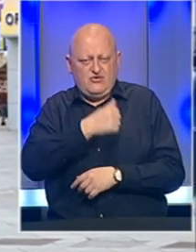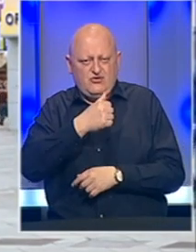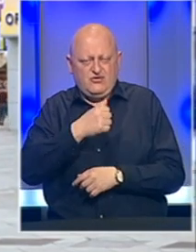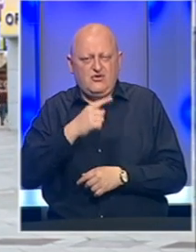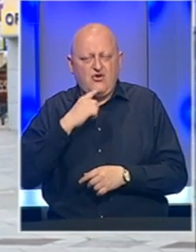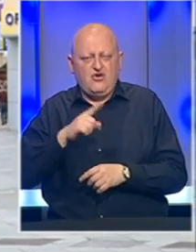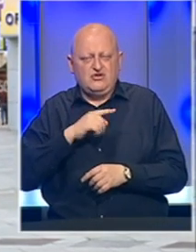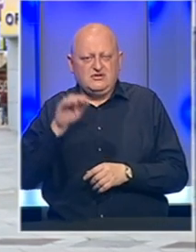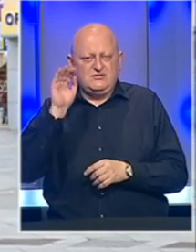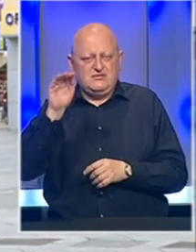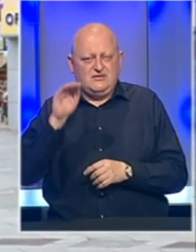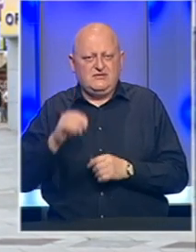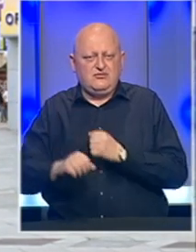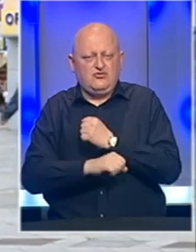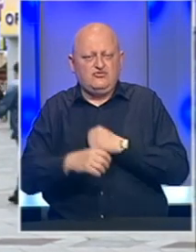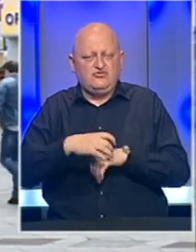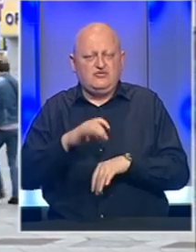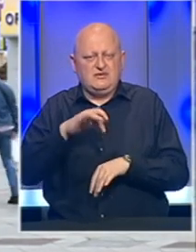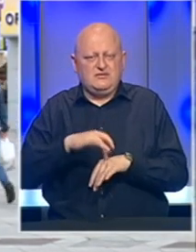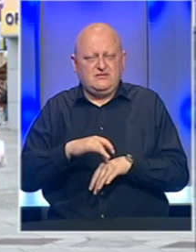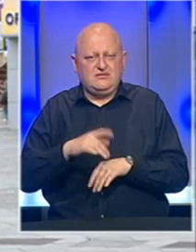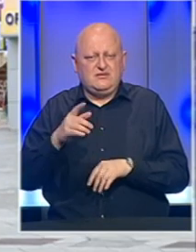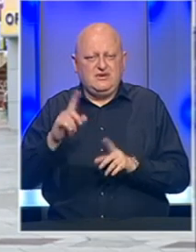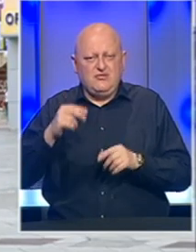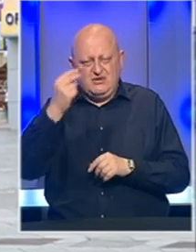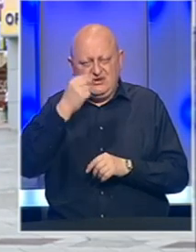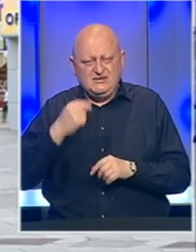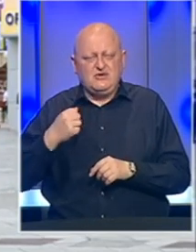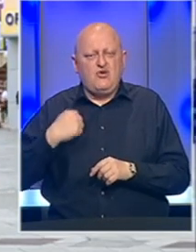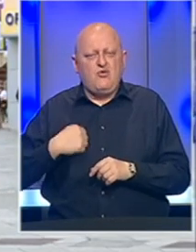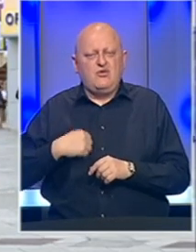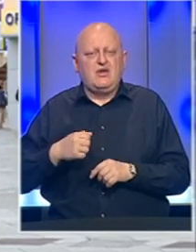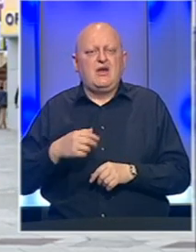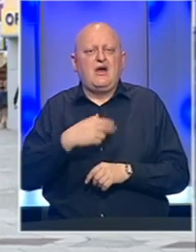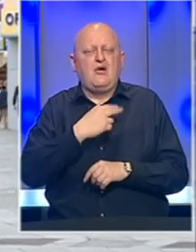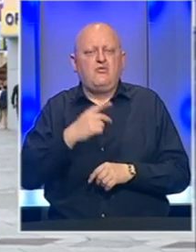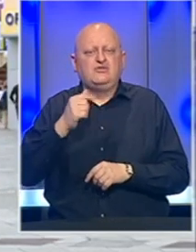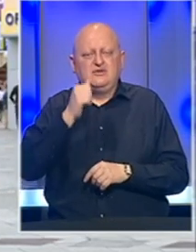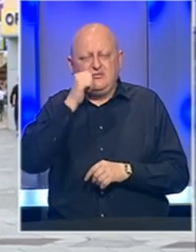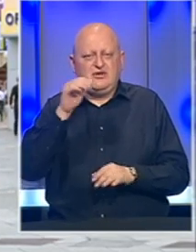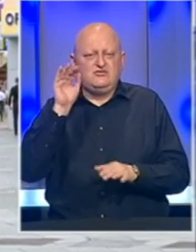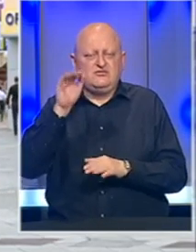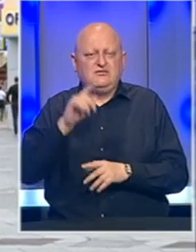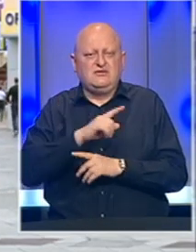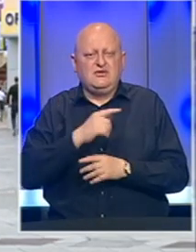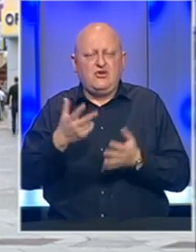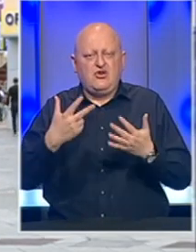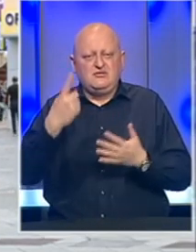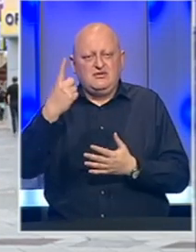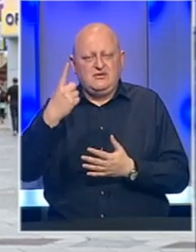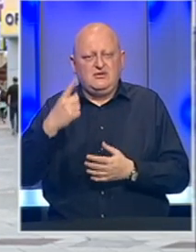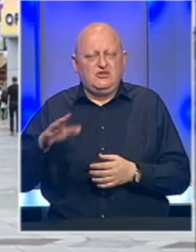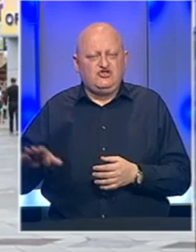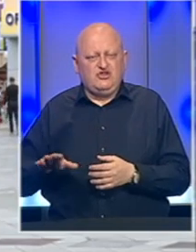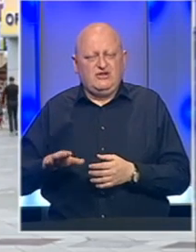čiju smrt je prijavio Univerzitetski klinički centar Republike Srpske u Banja Luci, a bolnica u Prijedoru prijavila je smrt